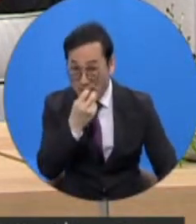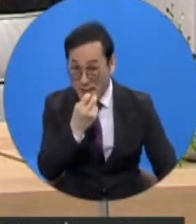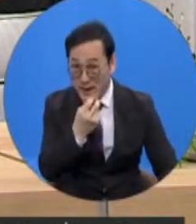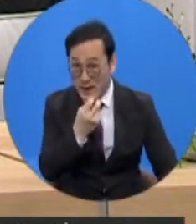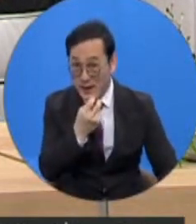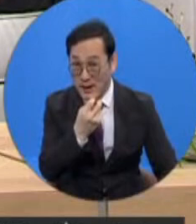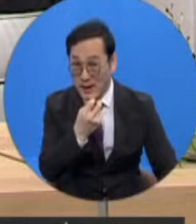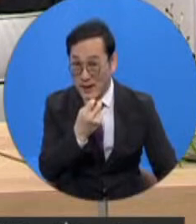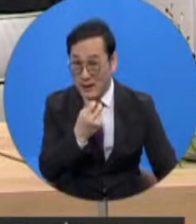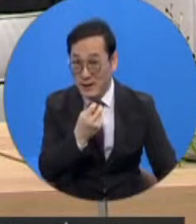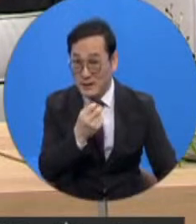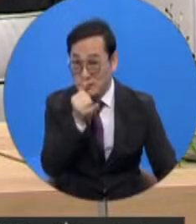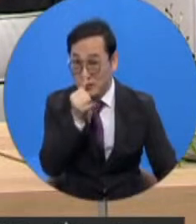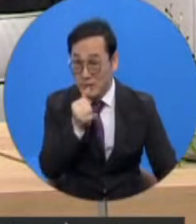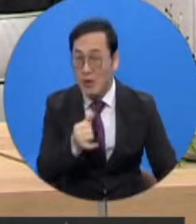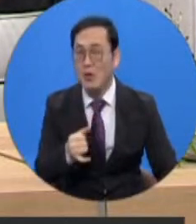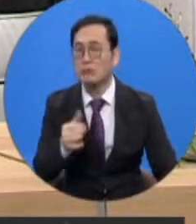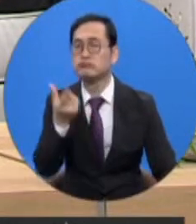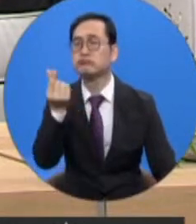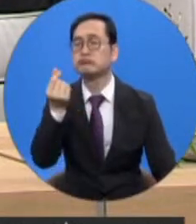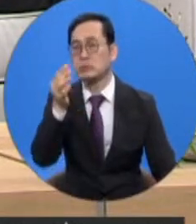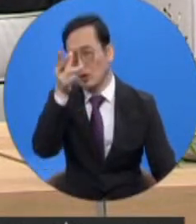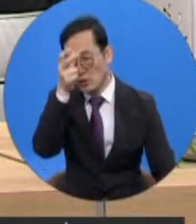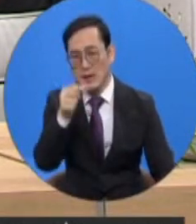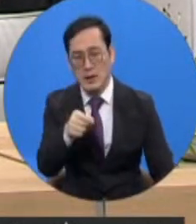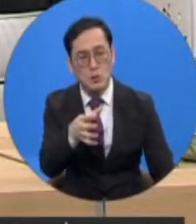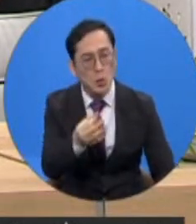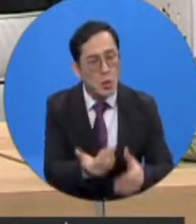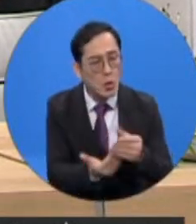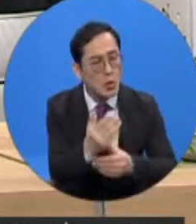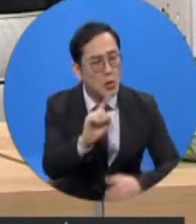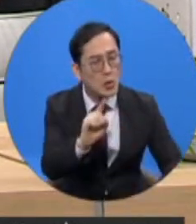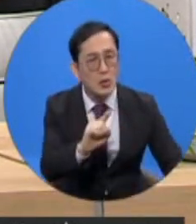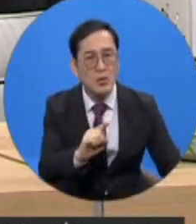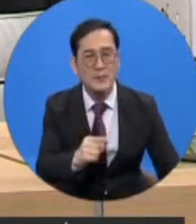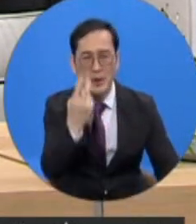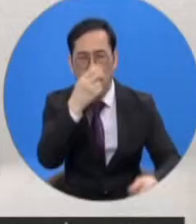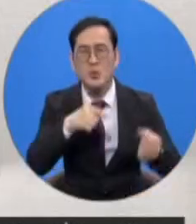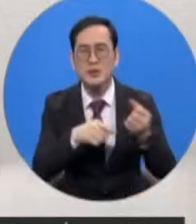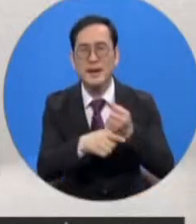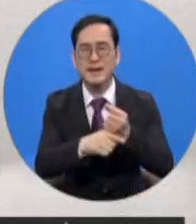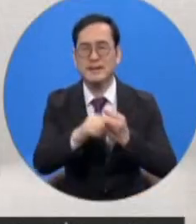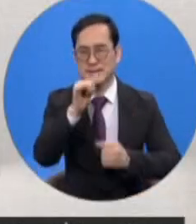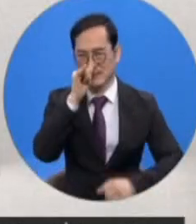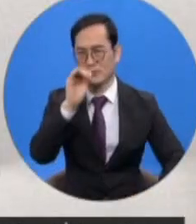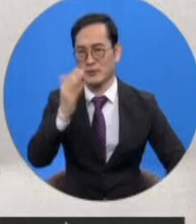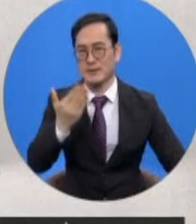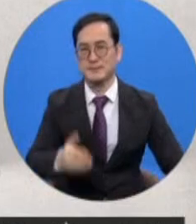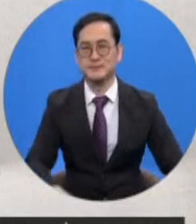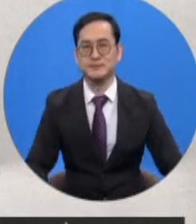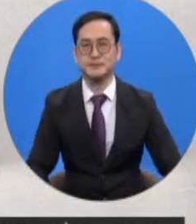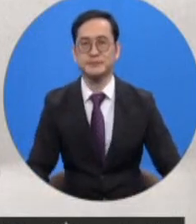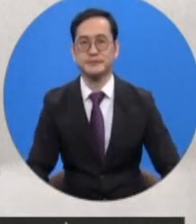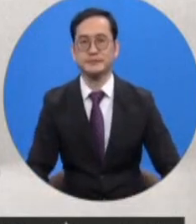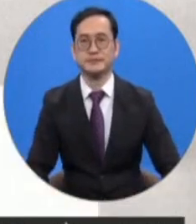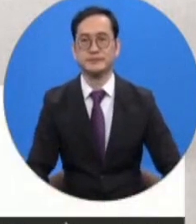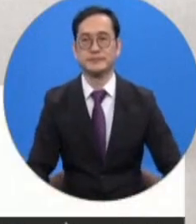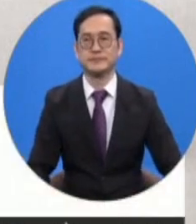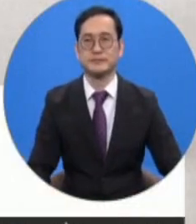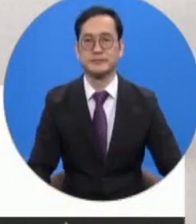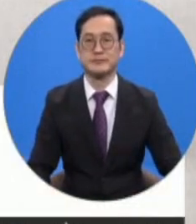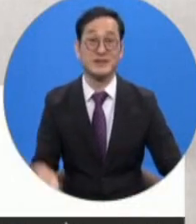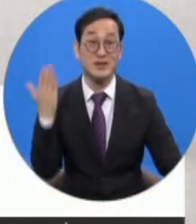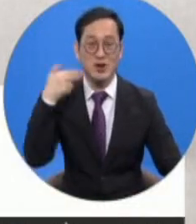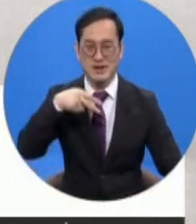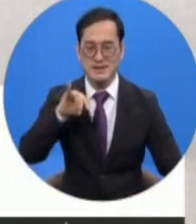당연히 그것부터 보겠죠. 아, 그것부터 봅니까? 도박 자금 무슨 돈으로 했어? 이렇게. 네. 당연히 무슨 그런 예컨대 조금 전에 말씀드렸지만은 신정환 씨